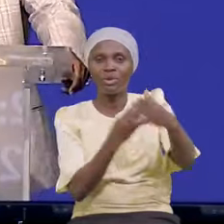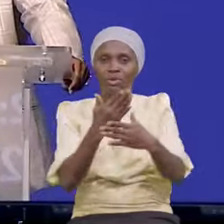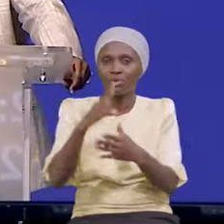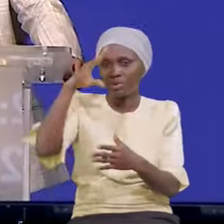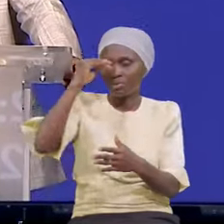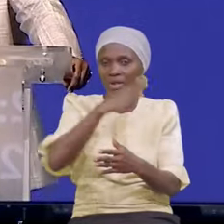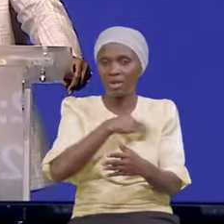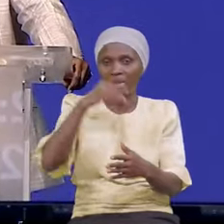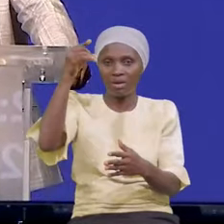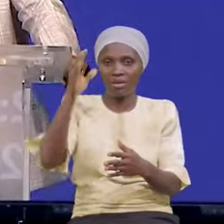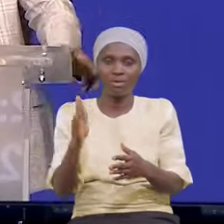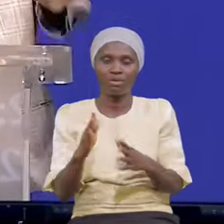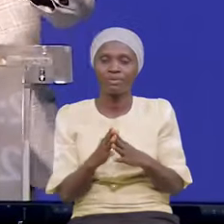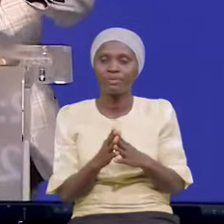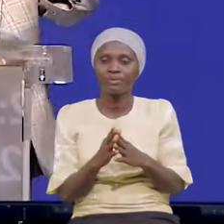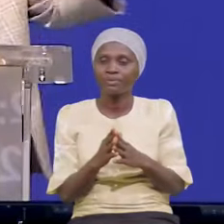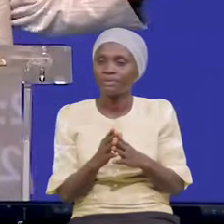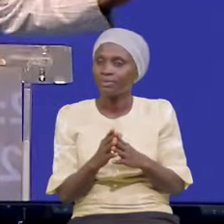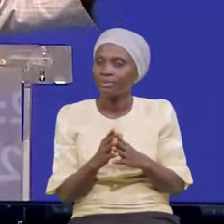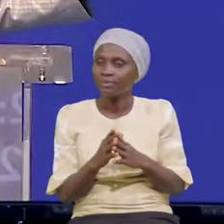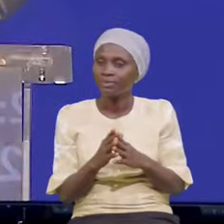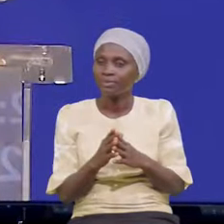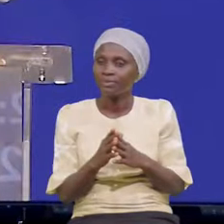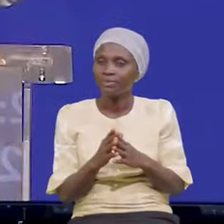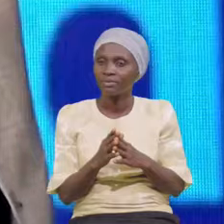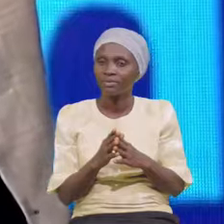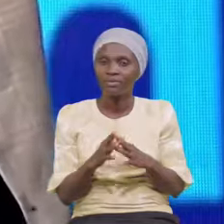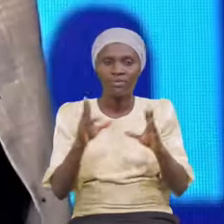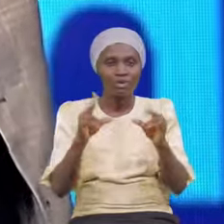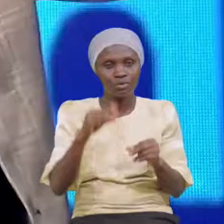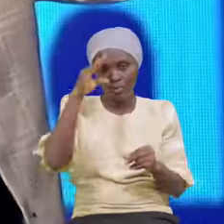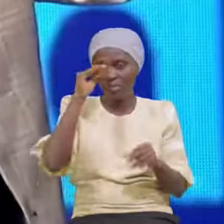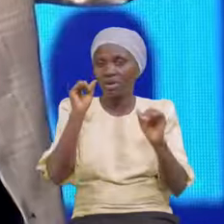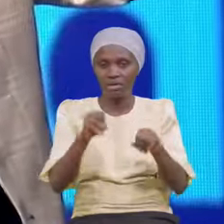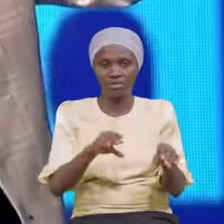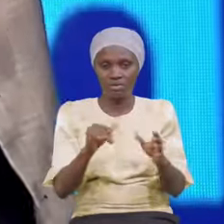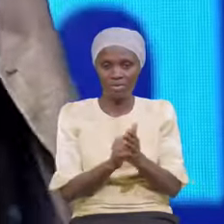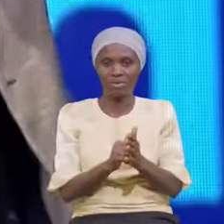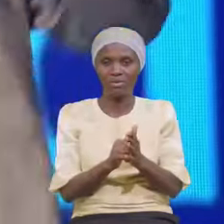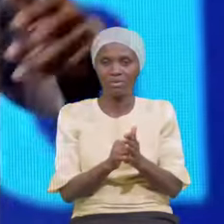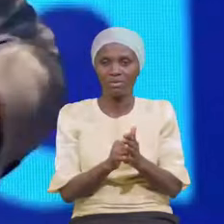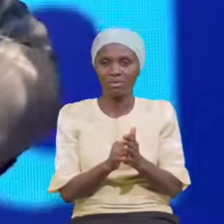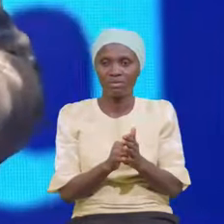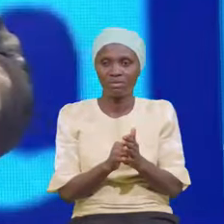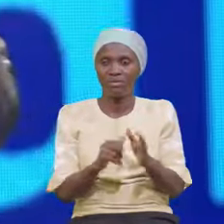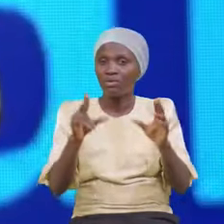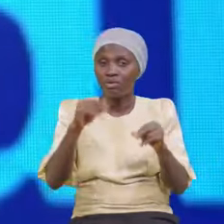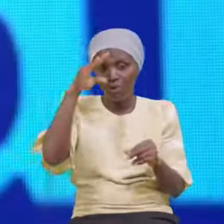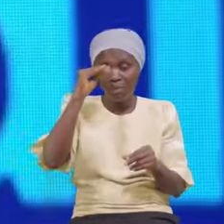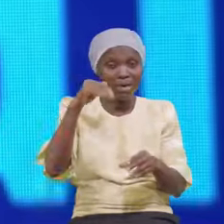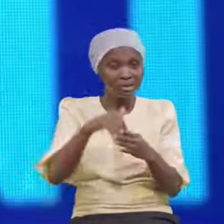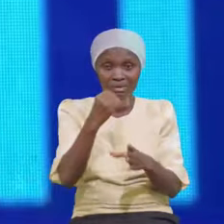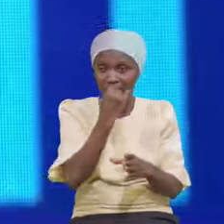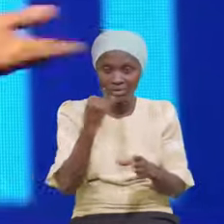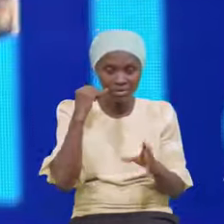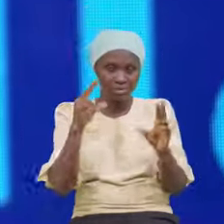వారు దేవునికి మానవునికి మధ్య వారధి ఏర్పాటు చేస్తారని భావిస్తారు, no man can do that, ఏ నరుడు అలా చేయలేరు, no man in Israel,